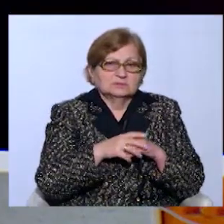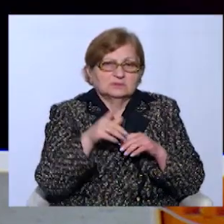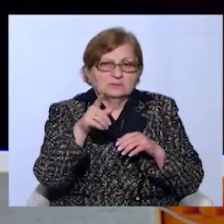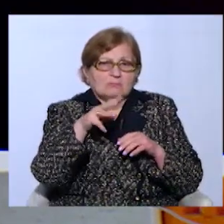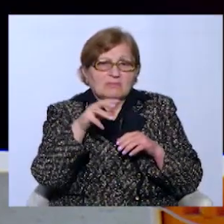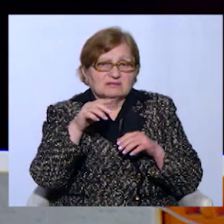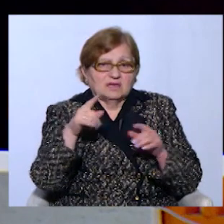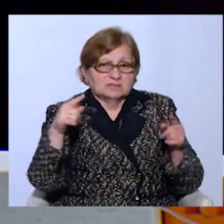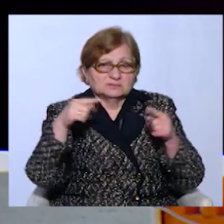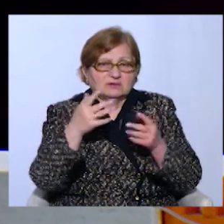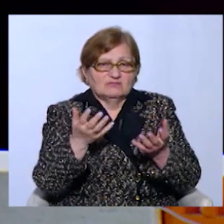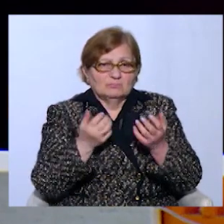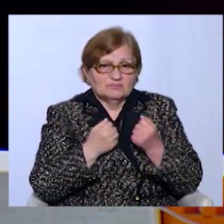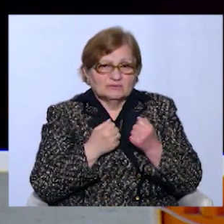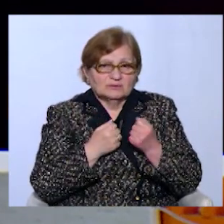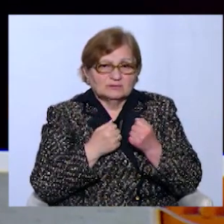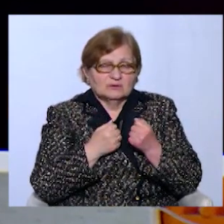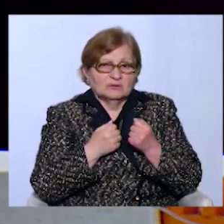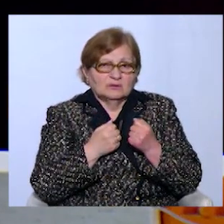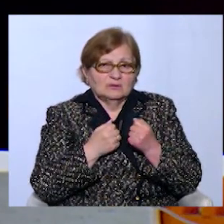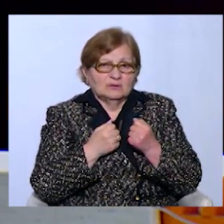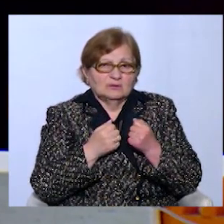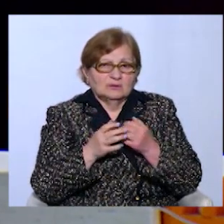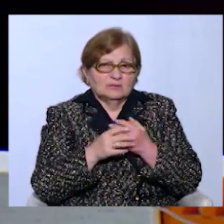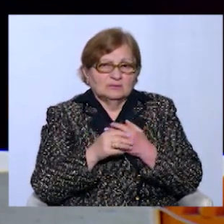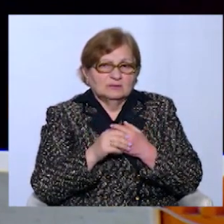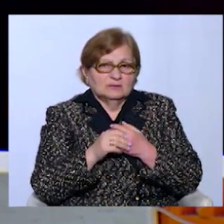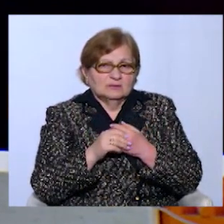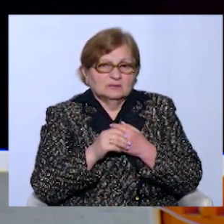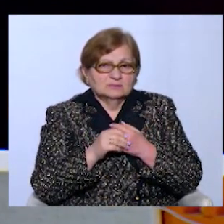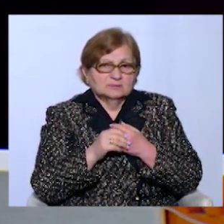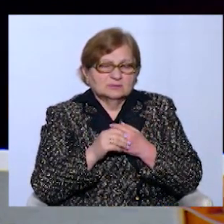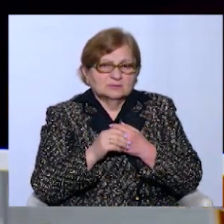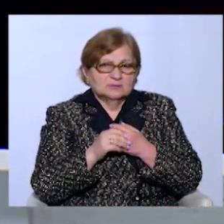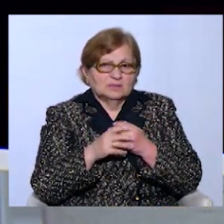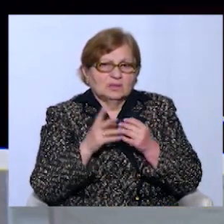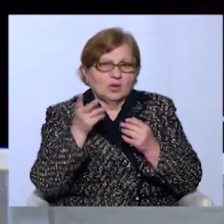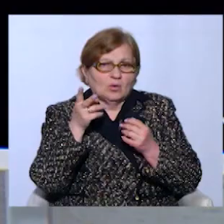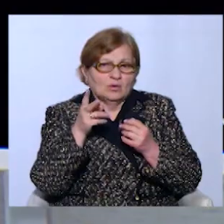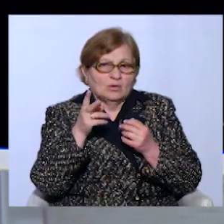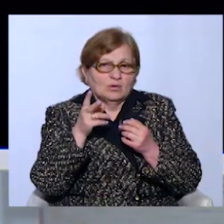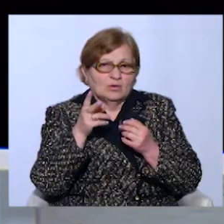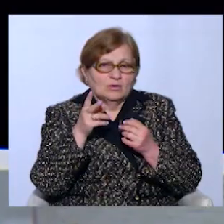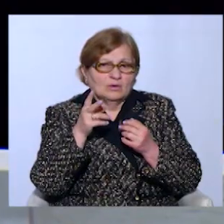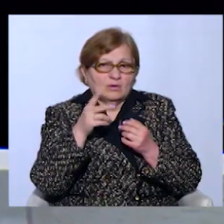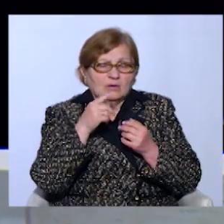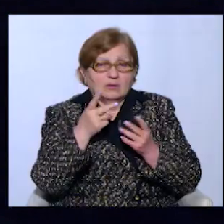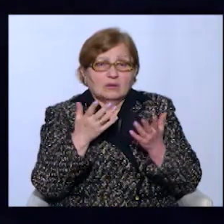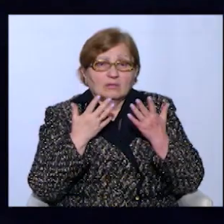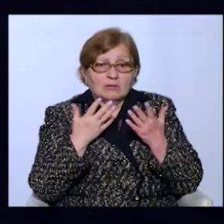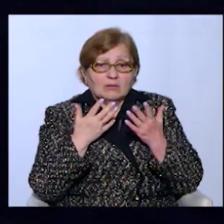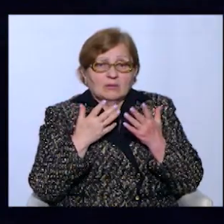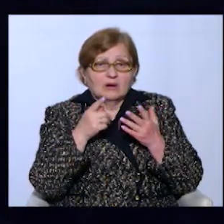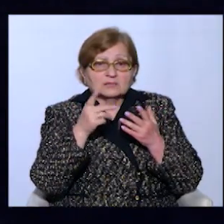მედიანას და ვიღებთ აი აქ დავარქვათ მაგალითად რაღაცა P, დავარქვათ ამ წერტილს და ნახეთ